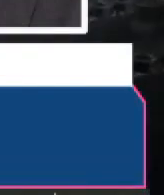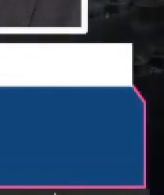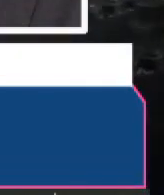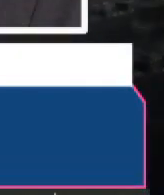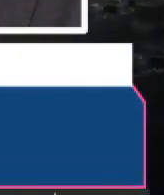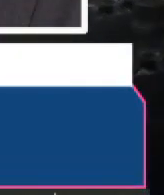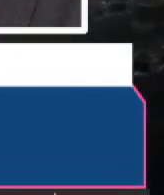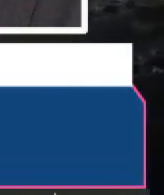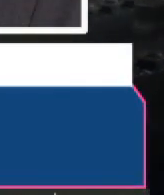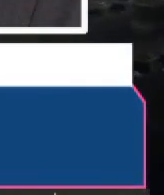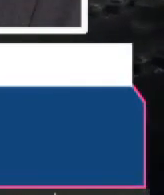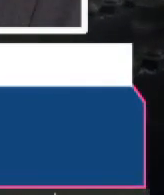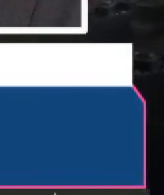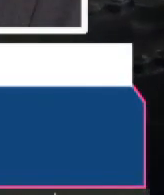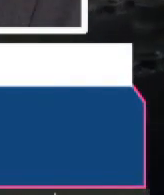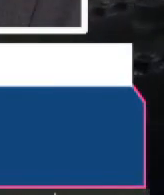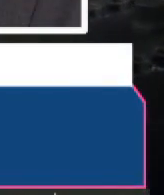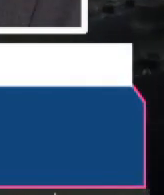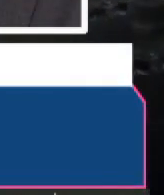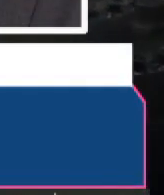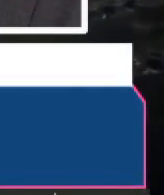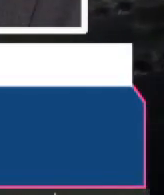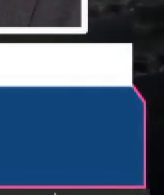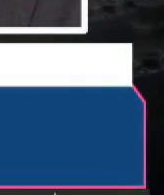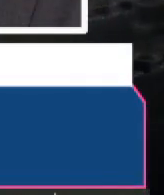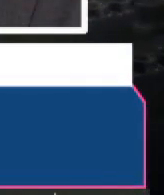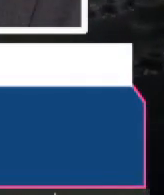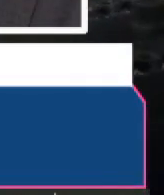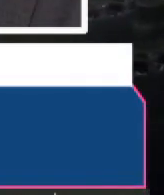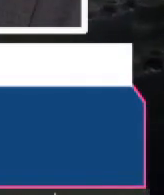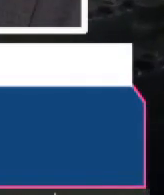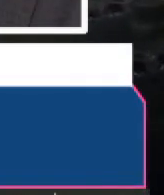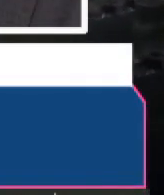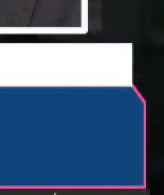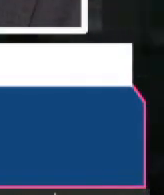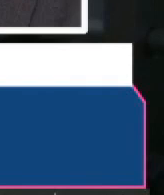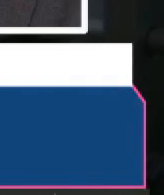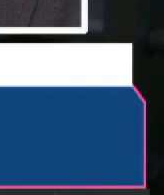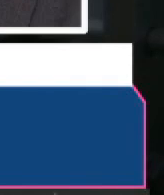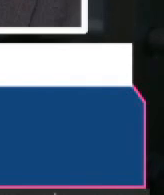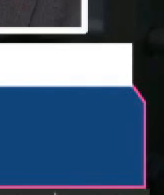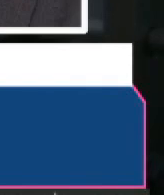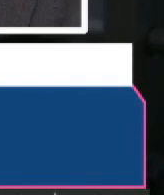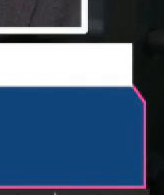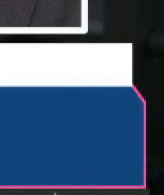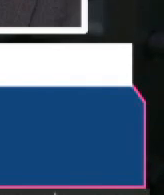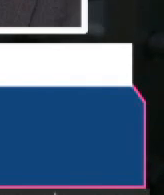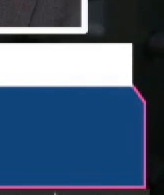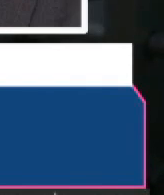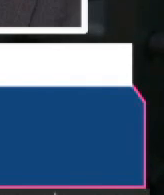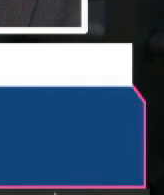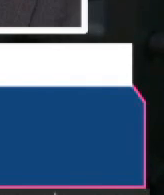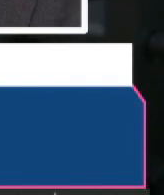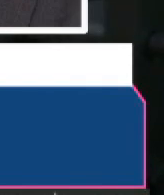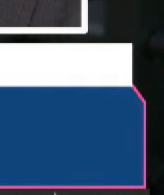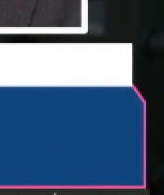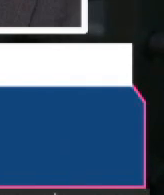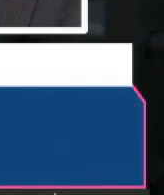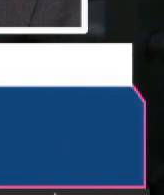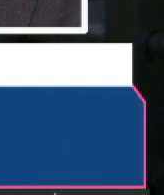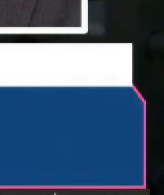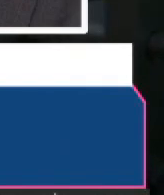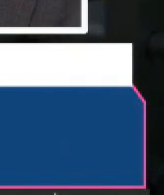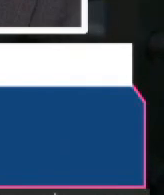지금은 판단하기가 너무 어렵다. 사람 수도 아직은 너무 적다. 종합적으로 판단해서 마치 현재 최종 판단인